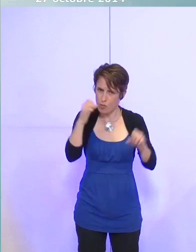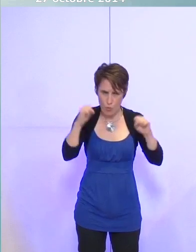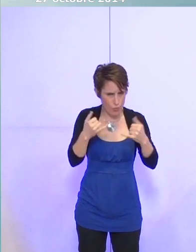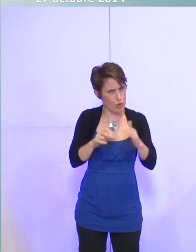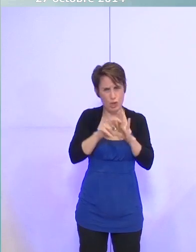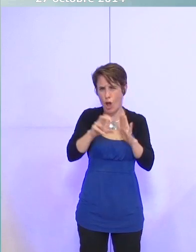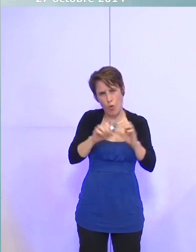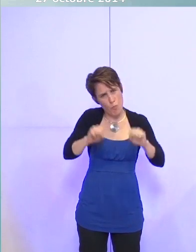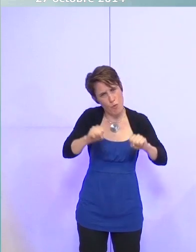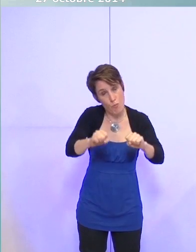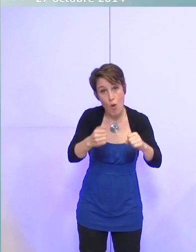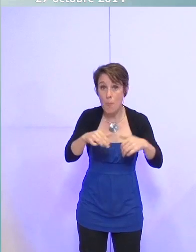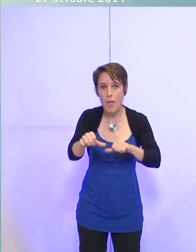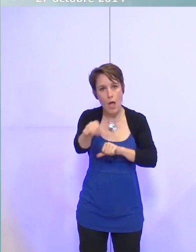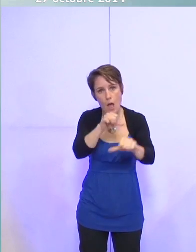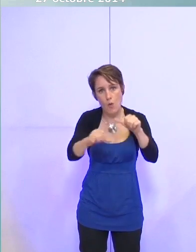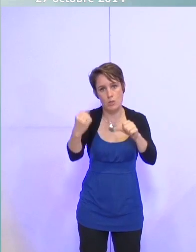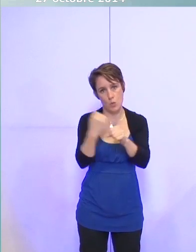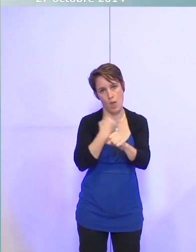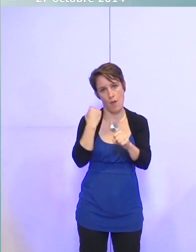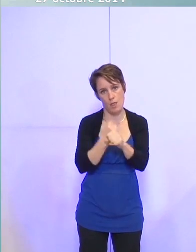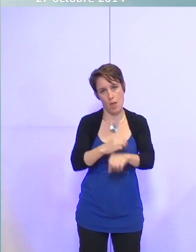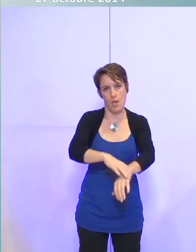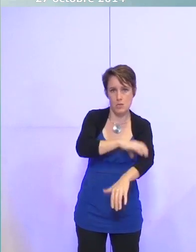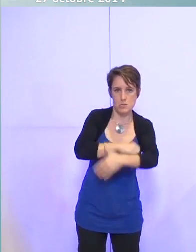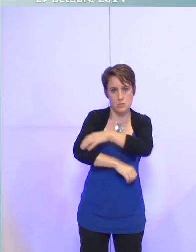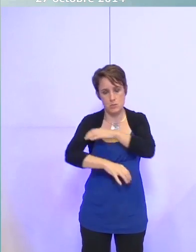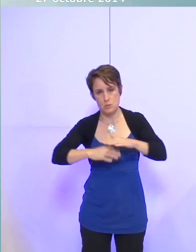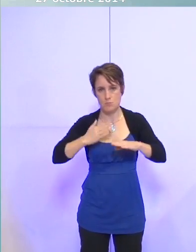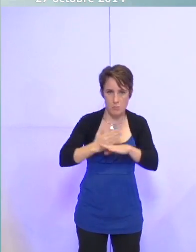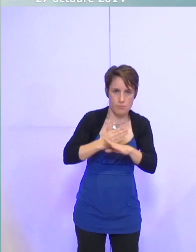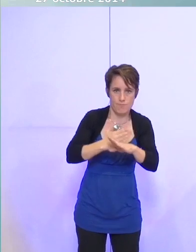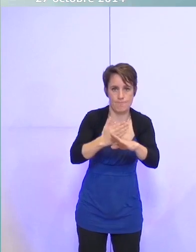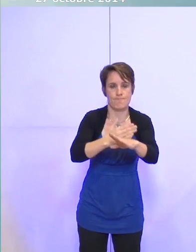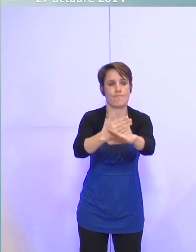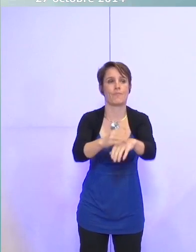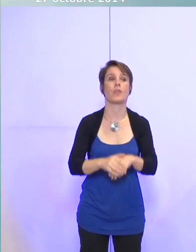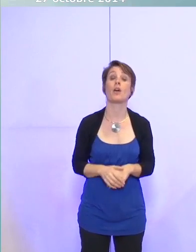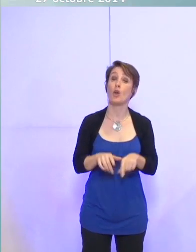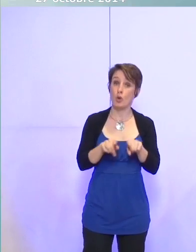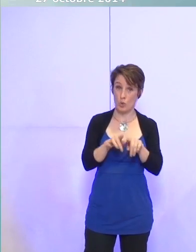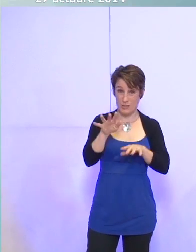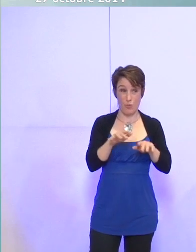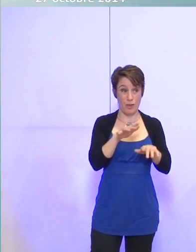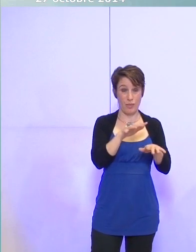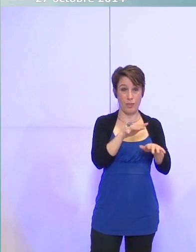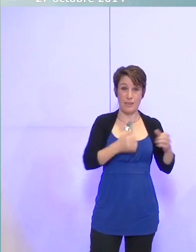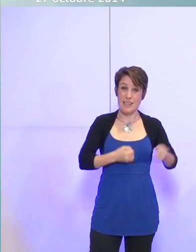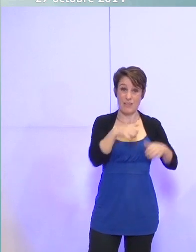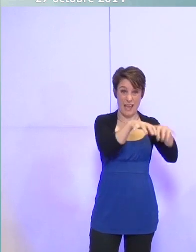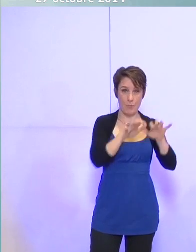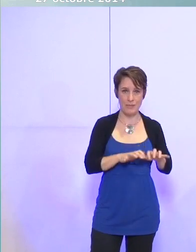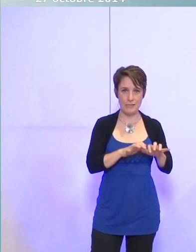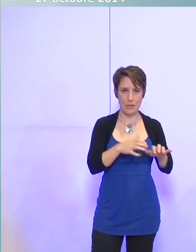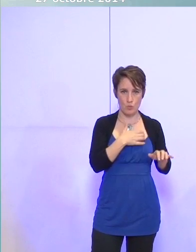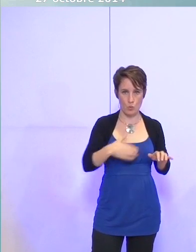demande encore un travail assez long. Elle est aussi source, sans aucun doute, de questions pour l'administration municipale en